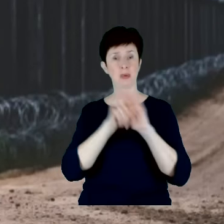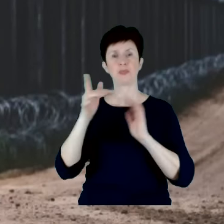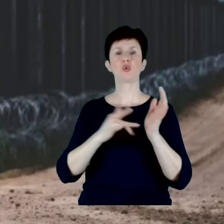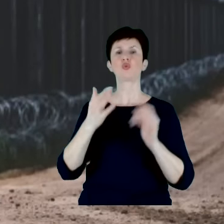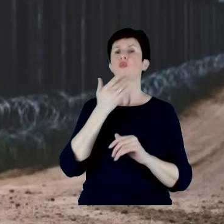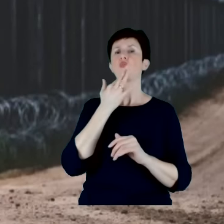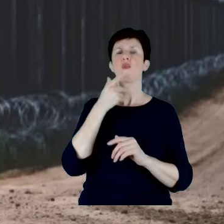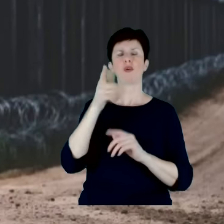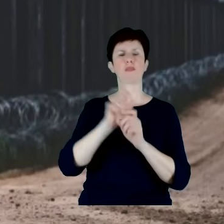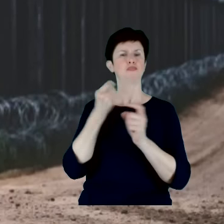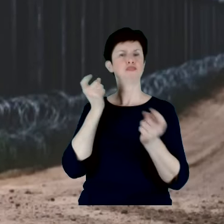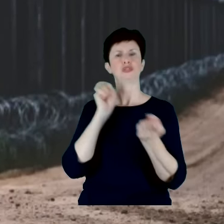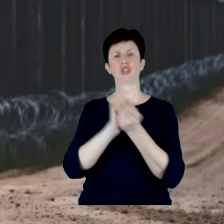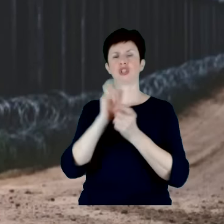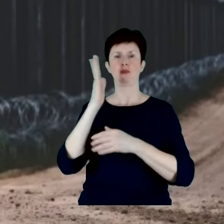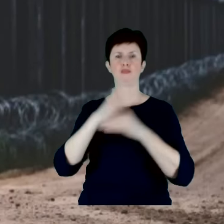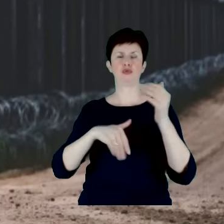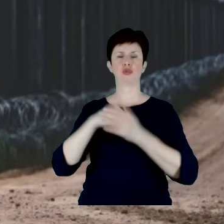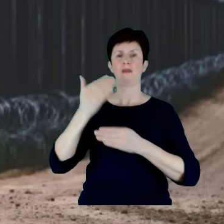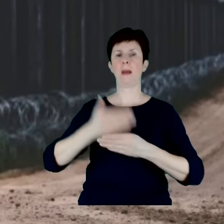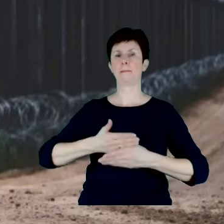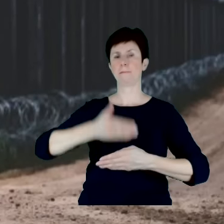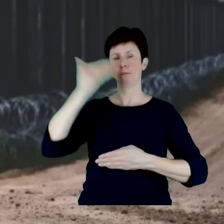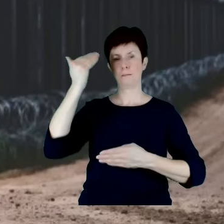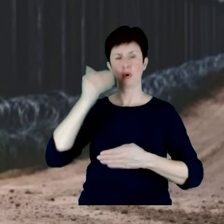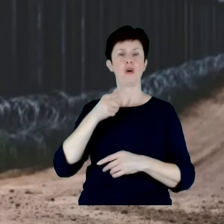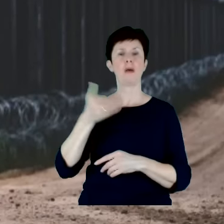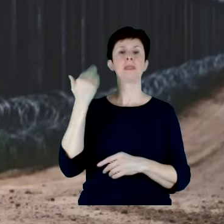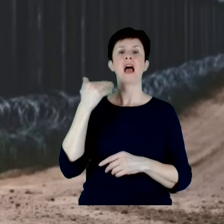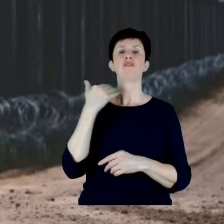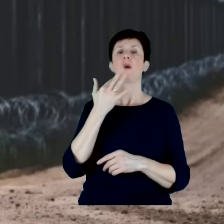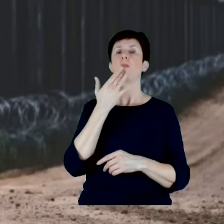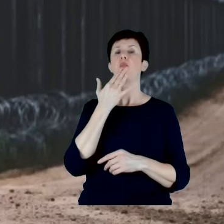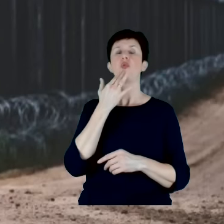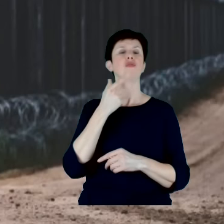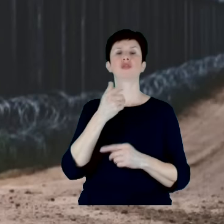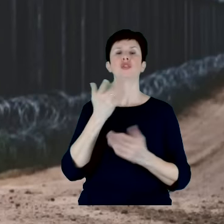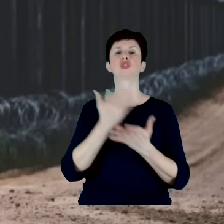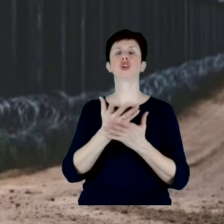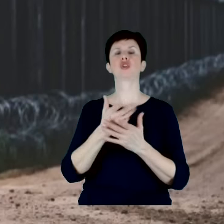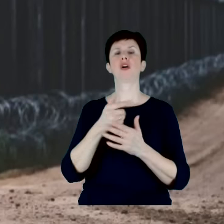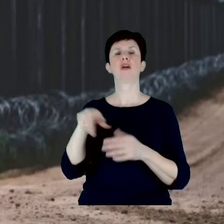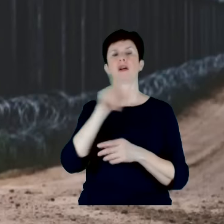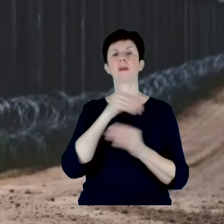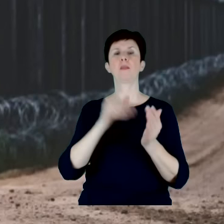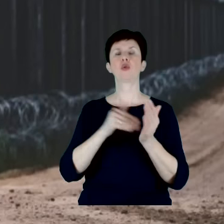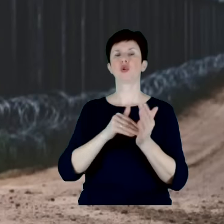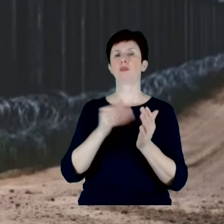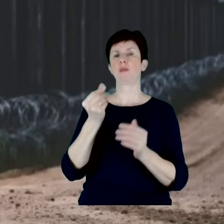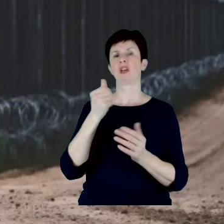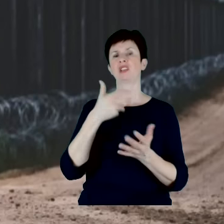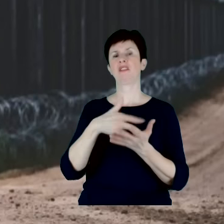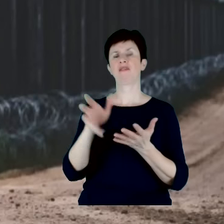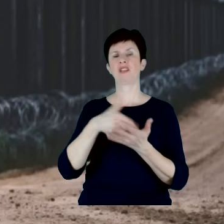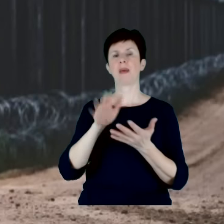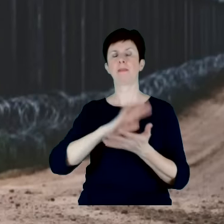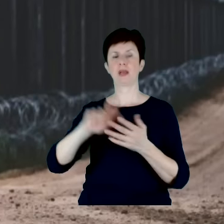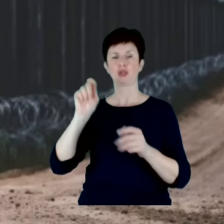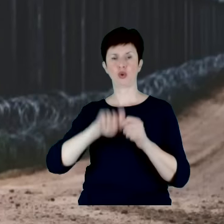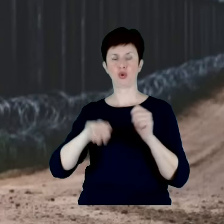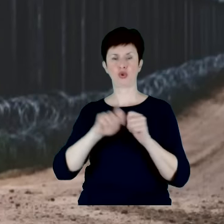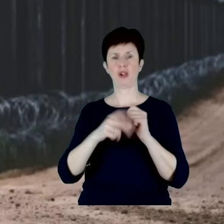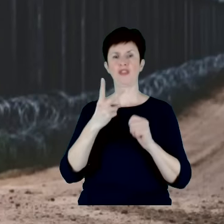przeciwko budowie muru. Przekonywał, że tak naprawdę chodzi o wydanie 2 miliardów złotych bez żadnej kontroli. Ten mur